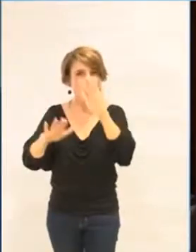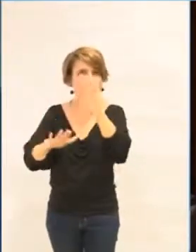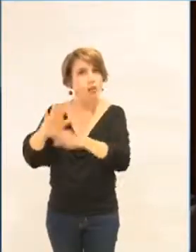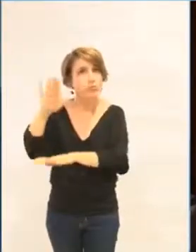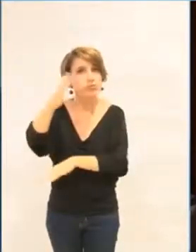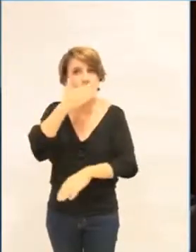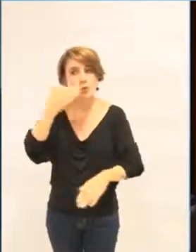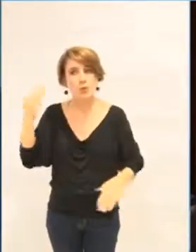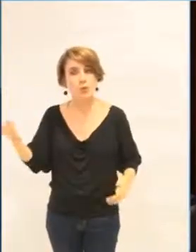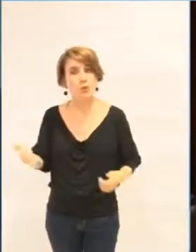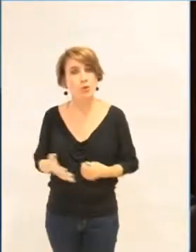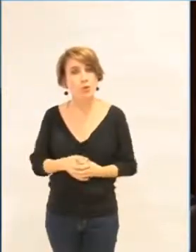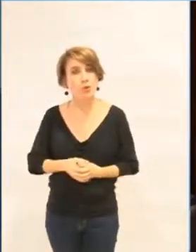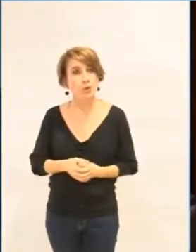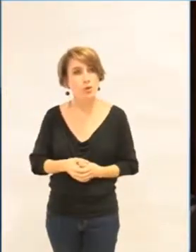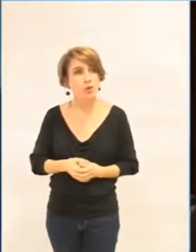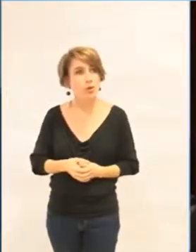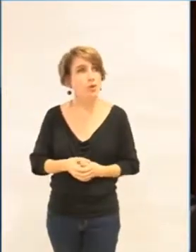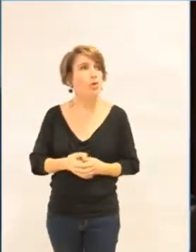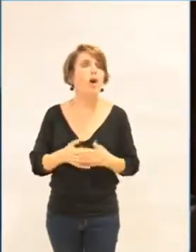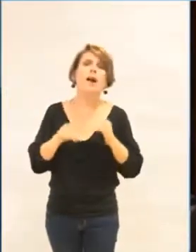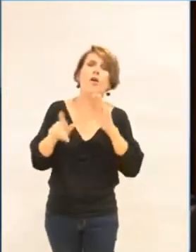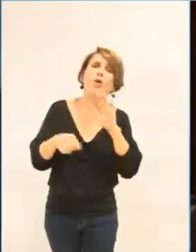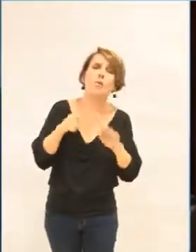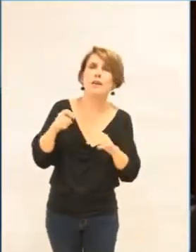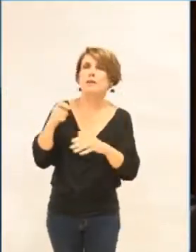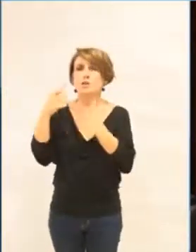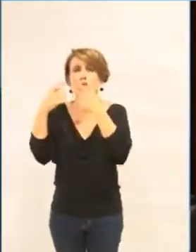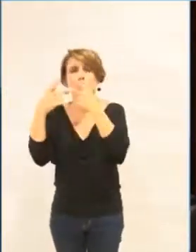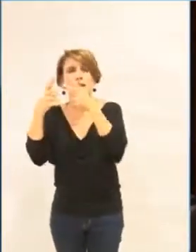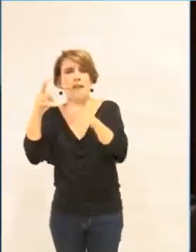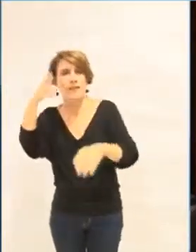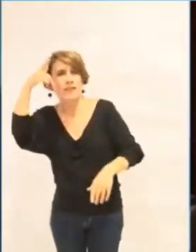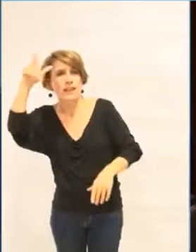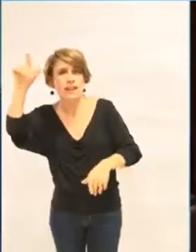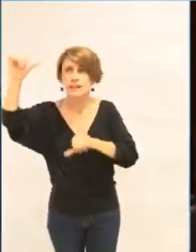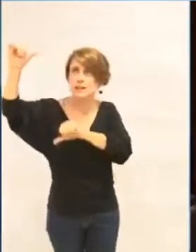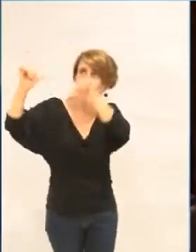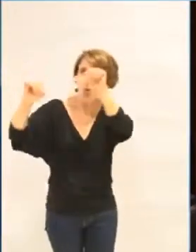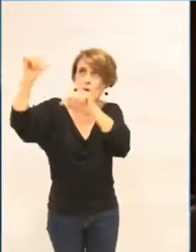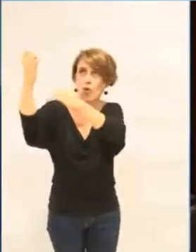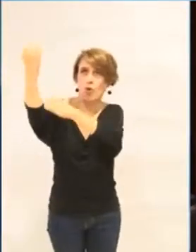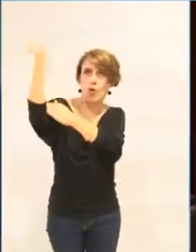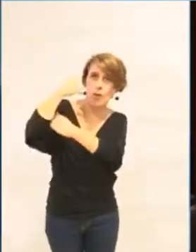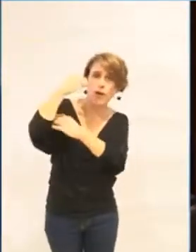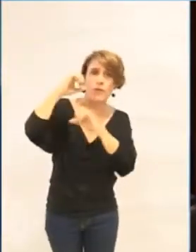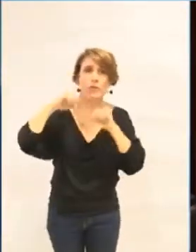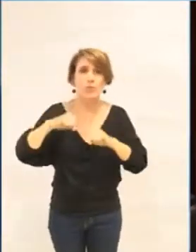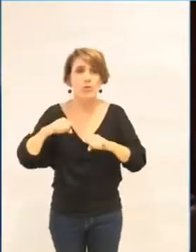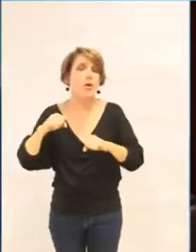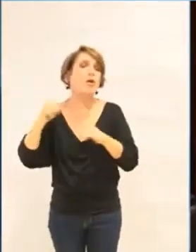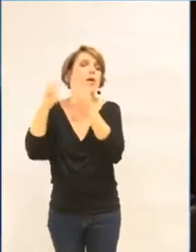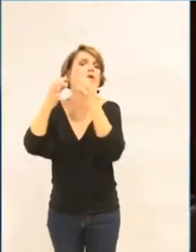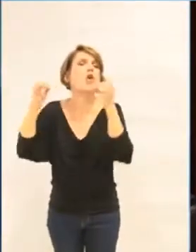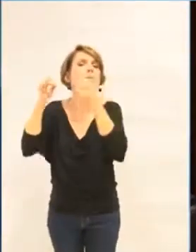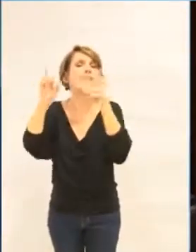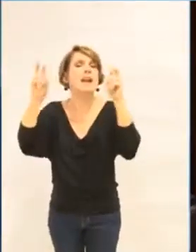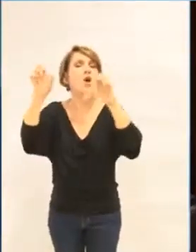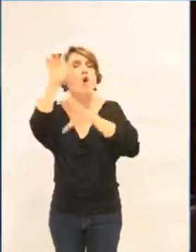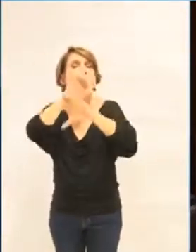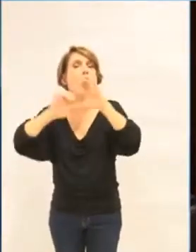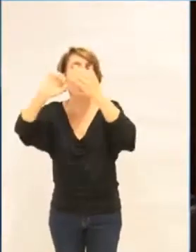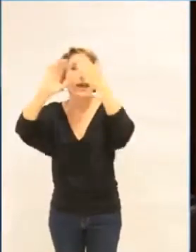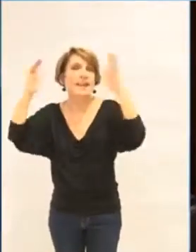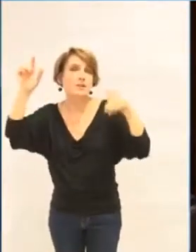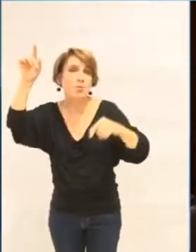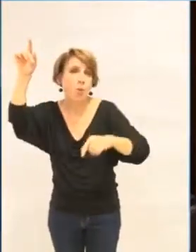sur la concurrence avec Lyon, la faiblesse par rapport à Eurexpo, citons les choses telles qu'elles sont.